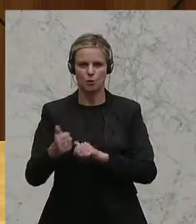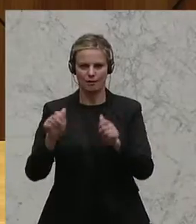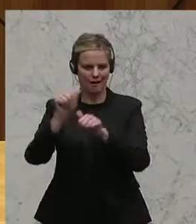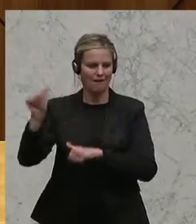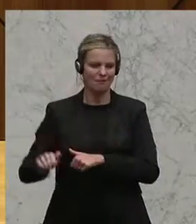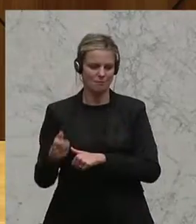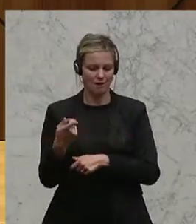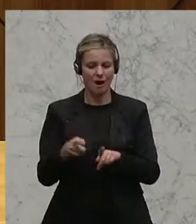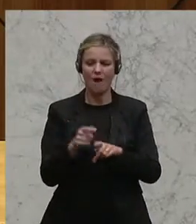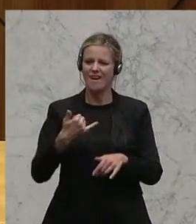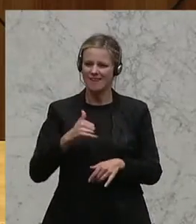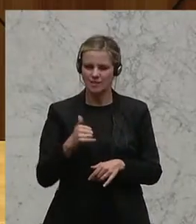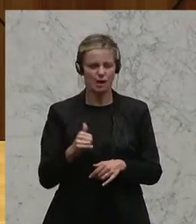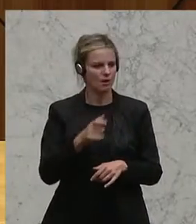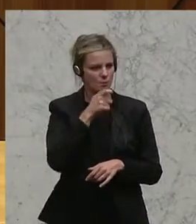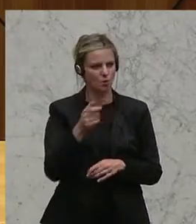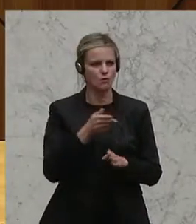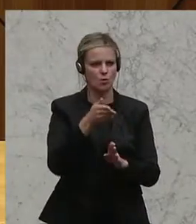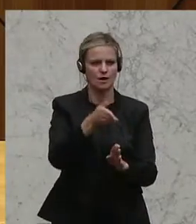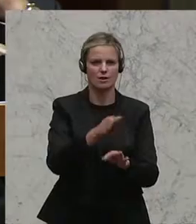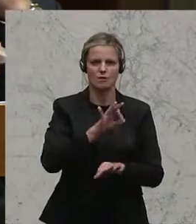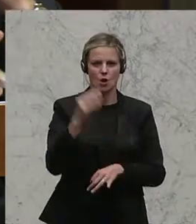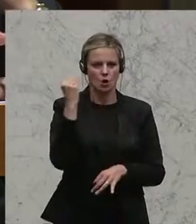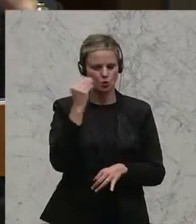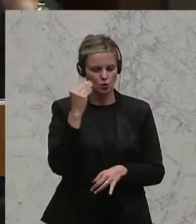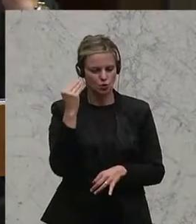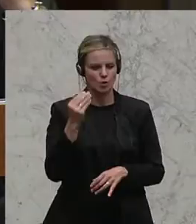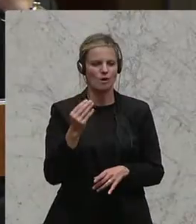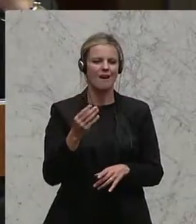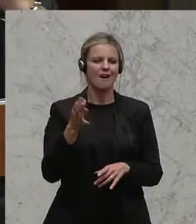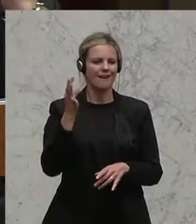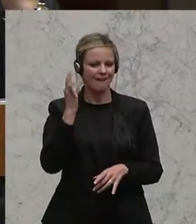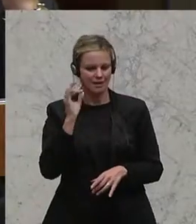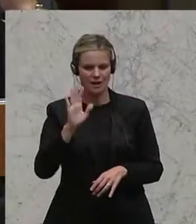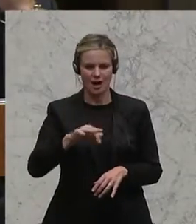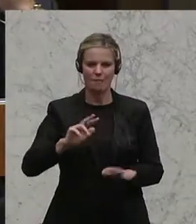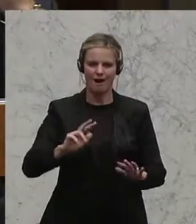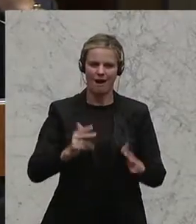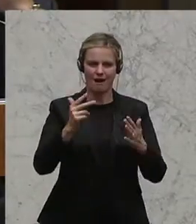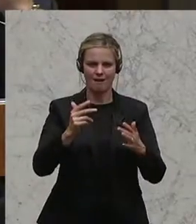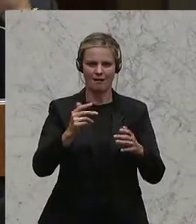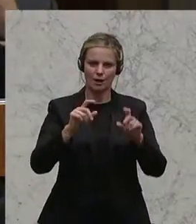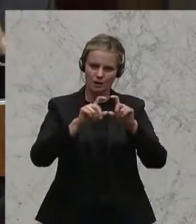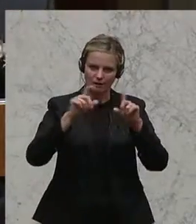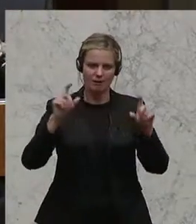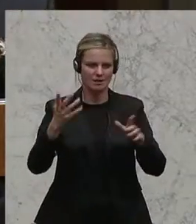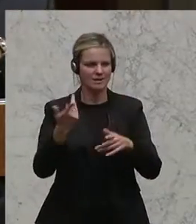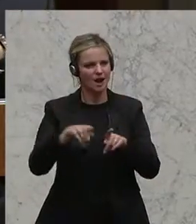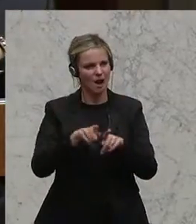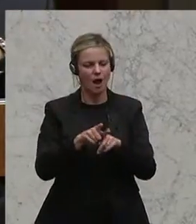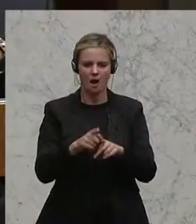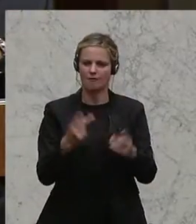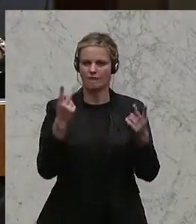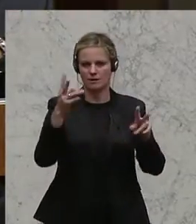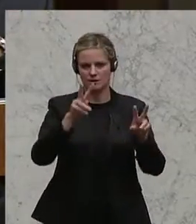die individuelle Berufsorientierung für Schülerinnen und Schüler ab der 8. Schulstufe, ein wesentliches Thema. Und auf zwei Dinge,